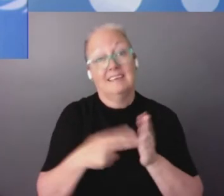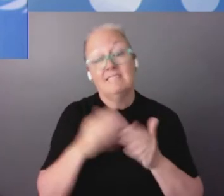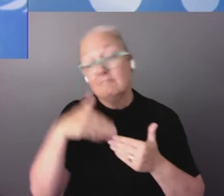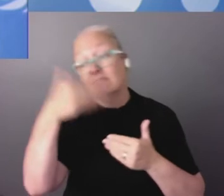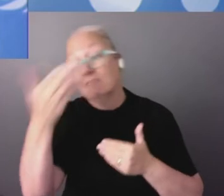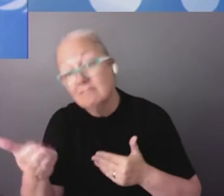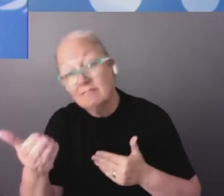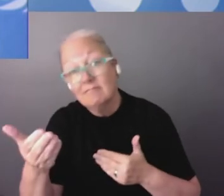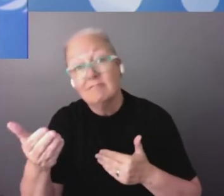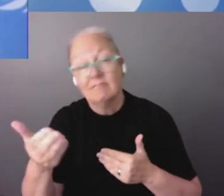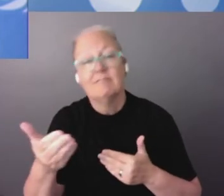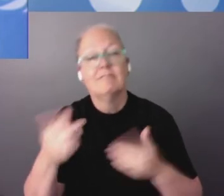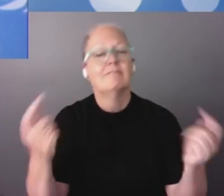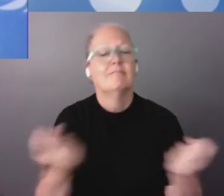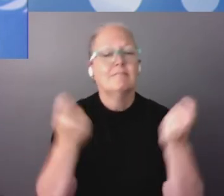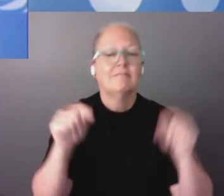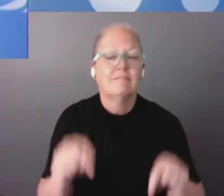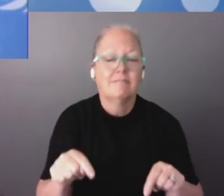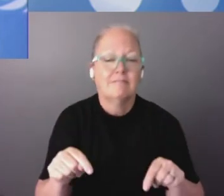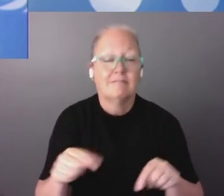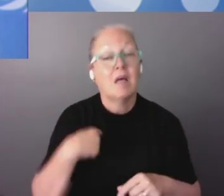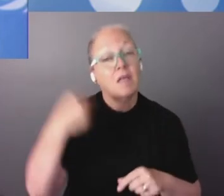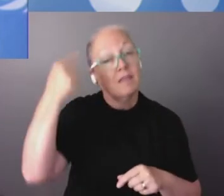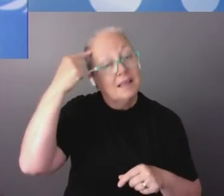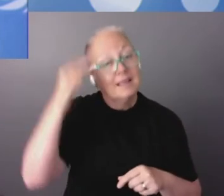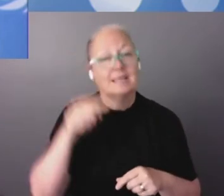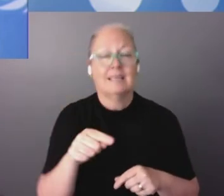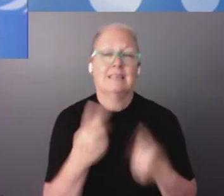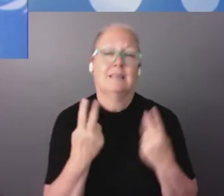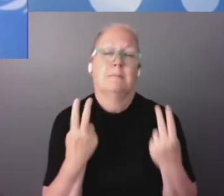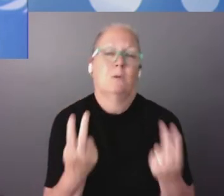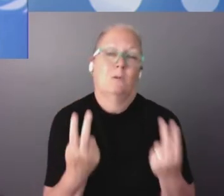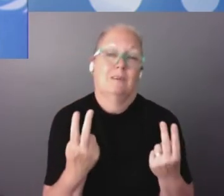ne peuvent pas être en ligne, qui n'ont pas accès à Internet.